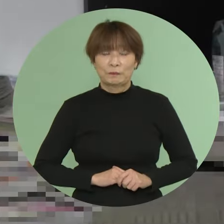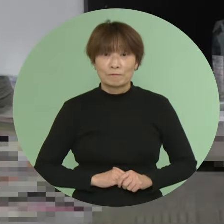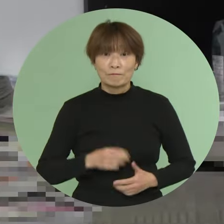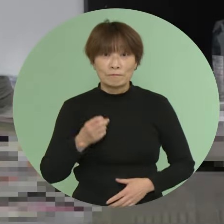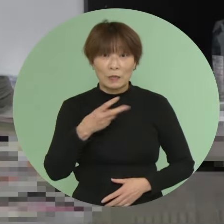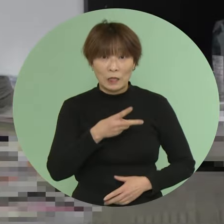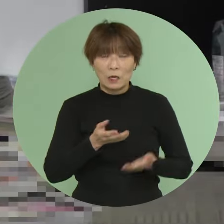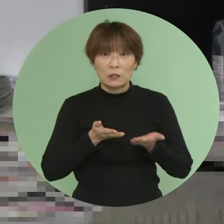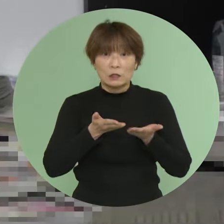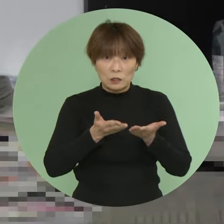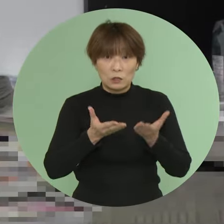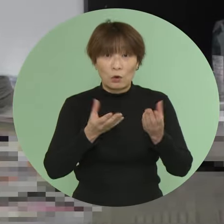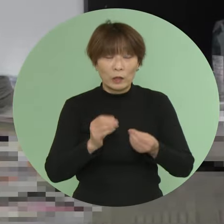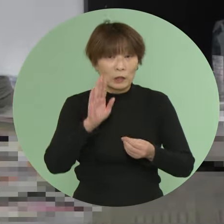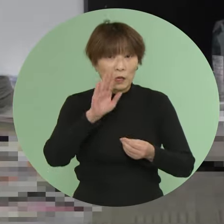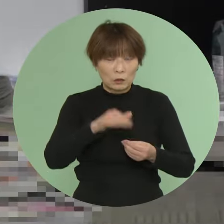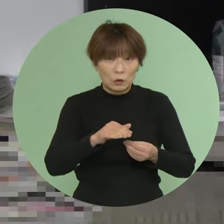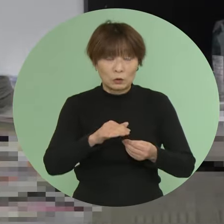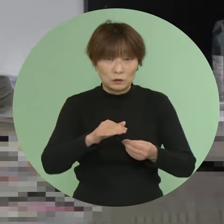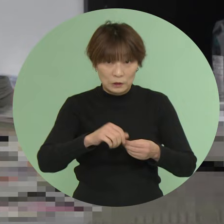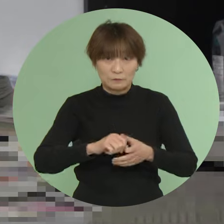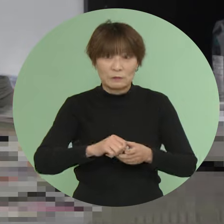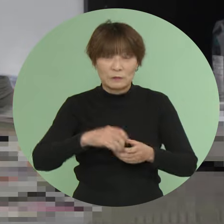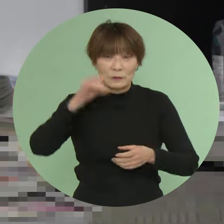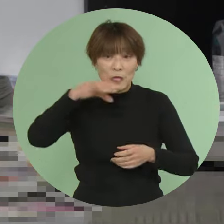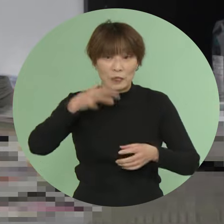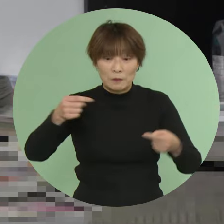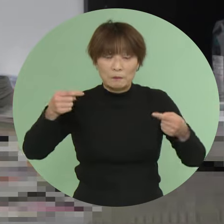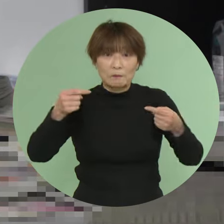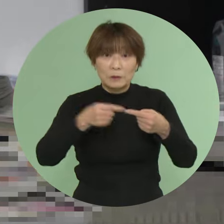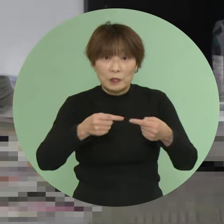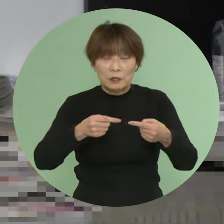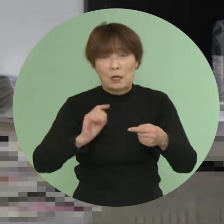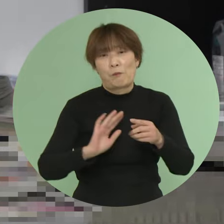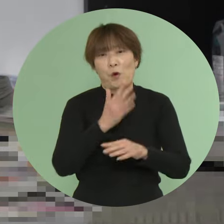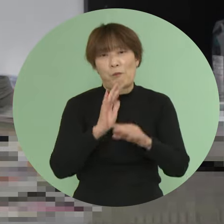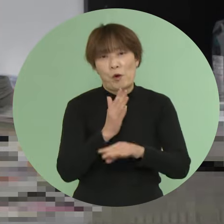また地震直後以外にも通電火災も注意が必要です。